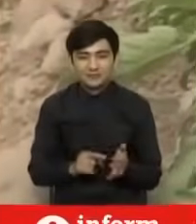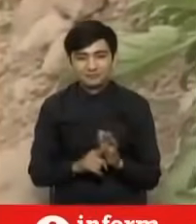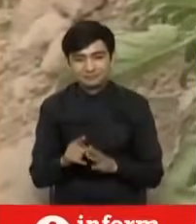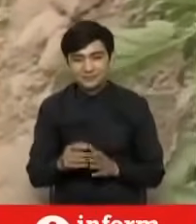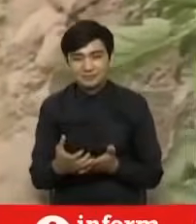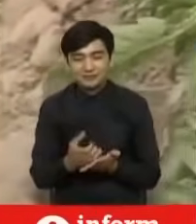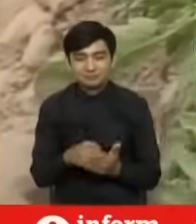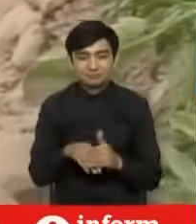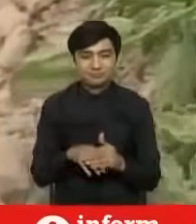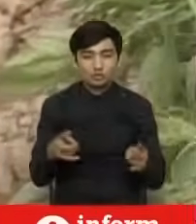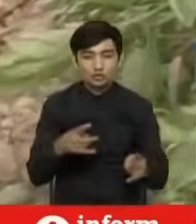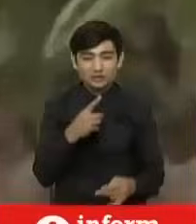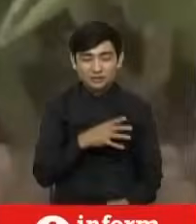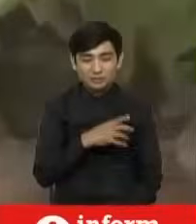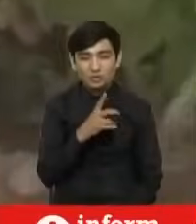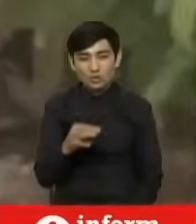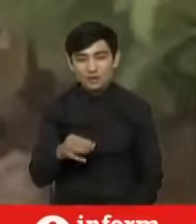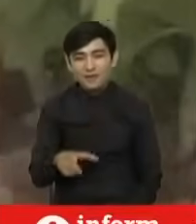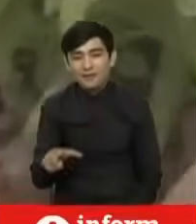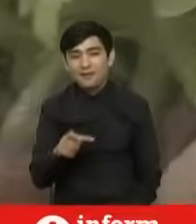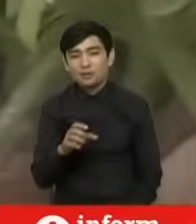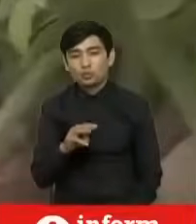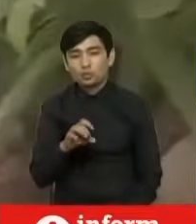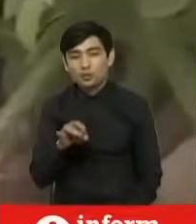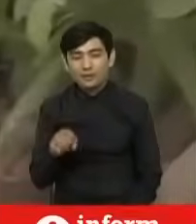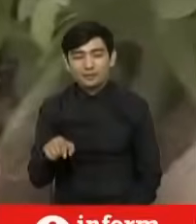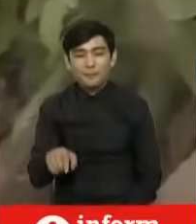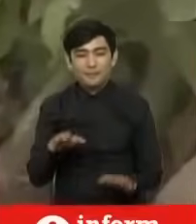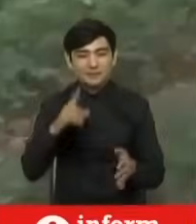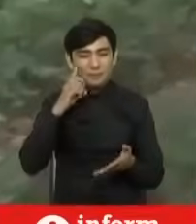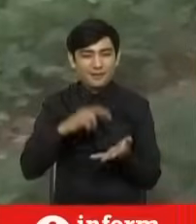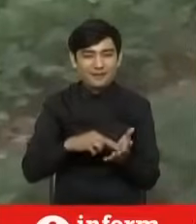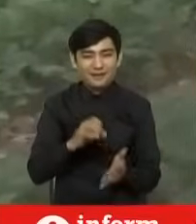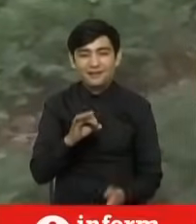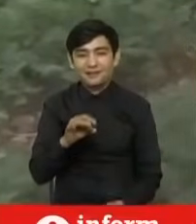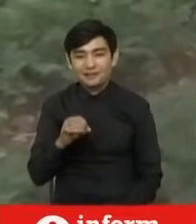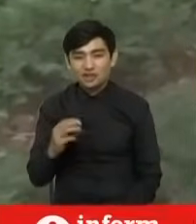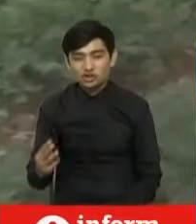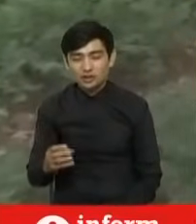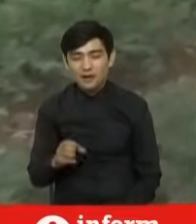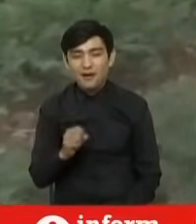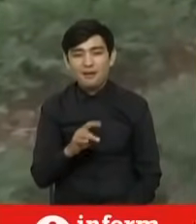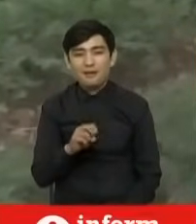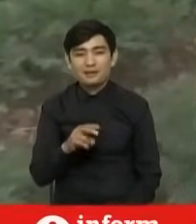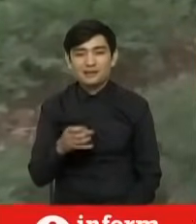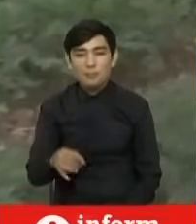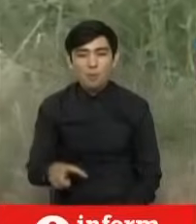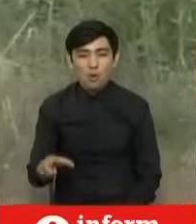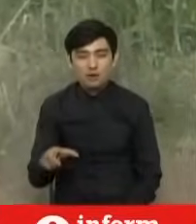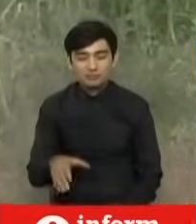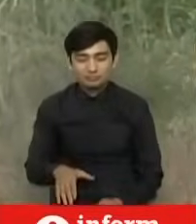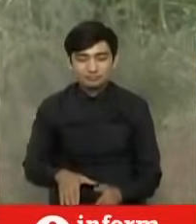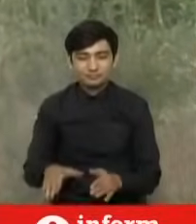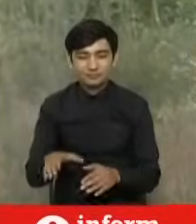эксперты. Возобновить проект по восстановлению реки Туран, где по плану воду с Иртыша будут направлять в Аральское море, а также рассмотреть